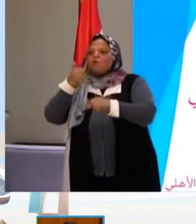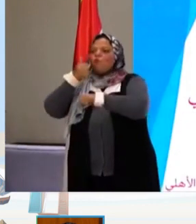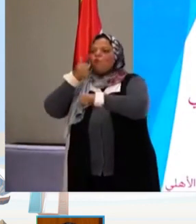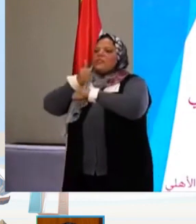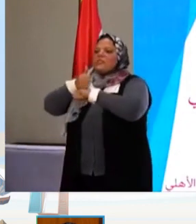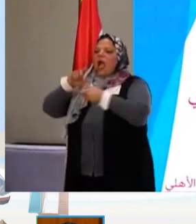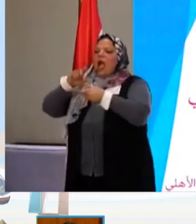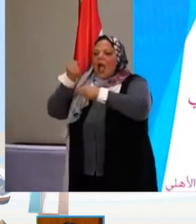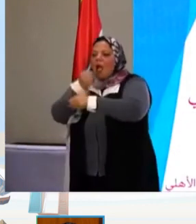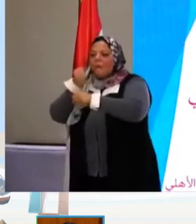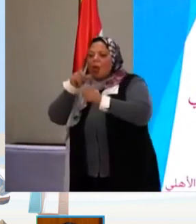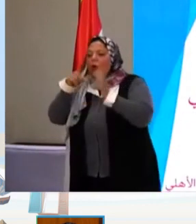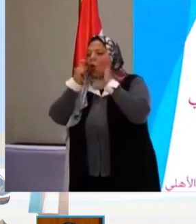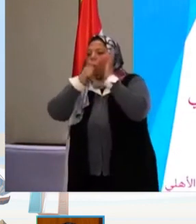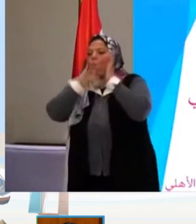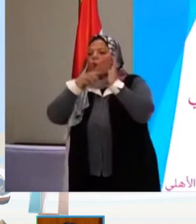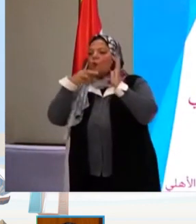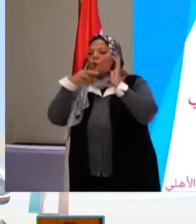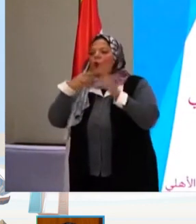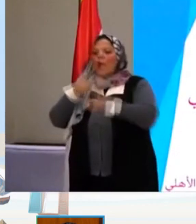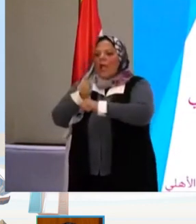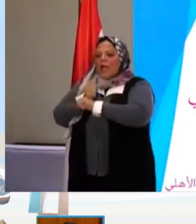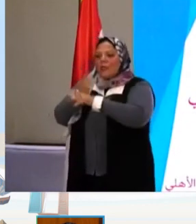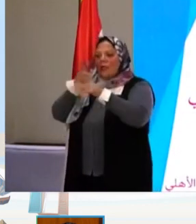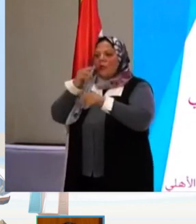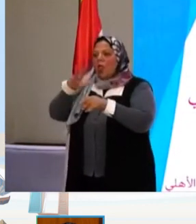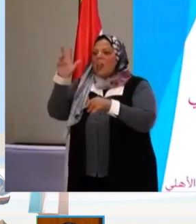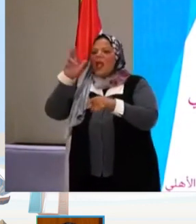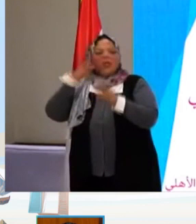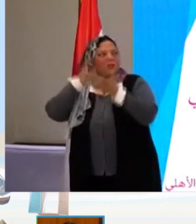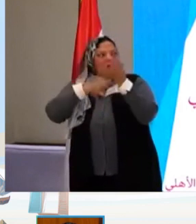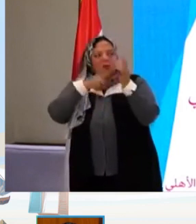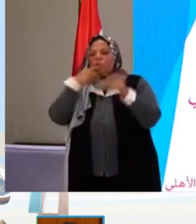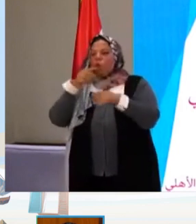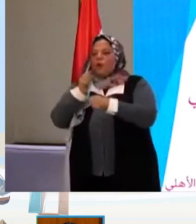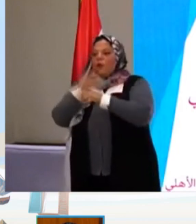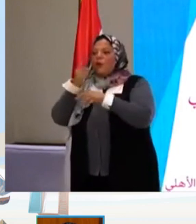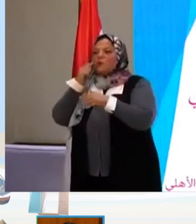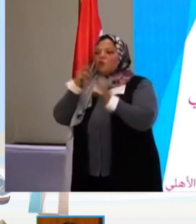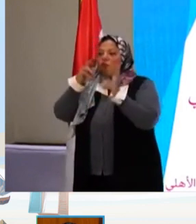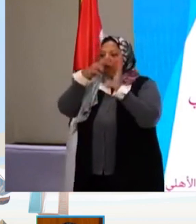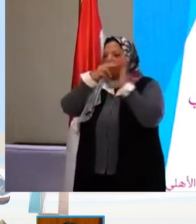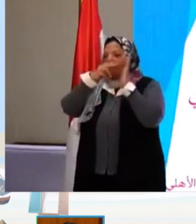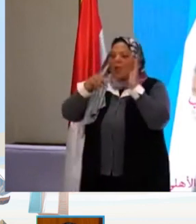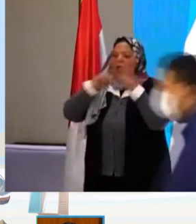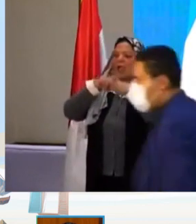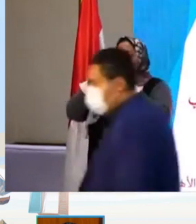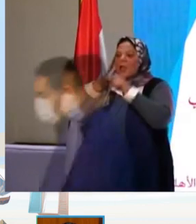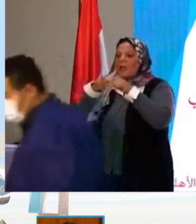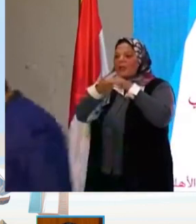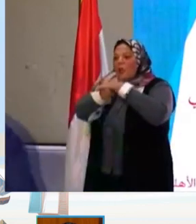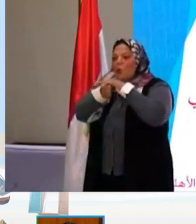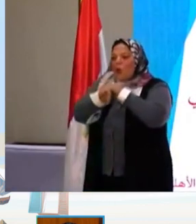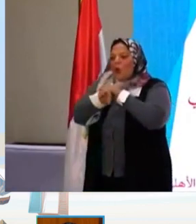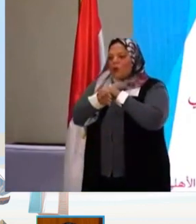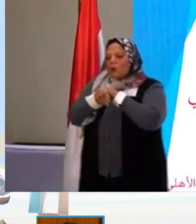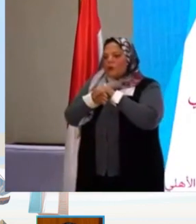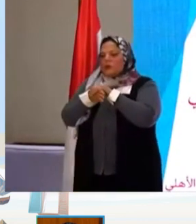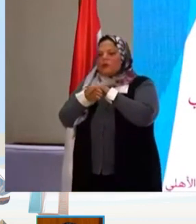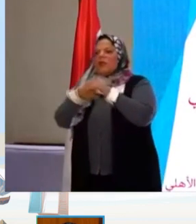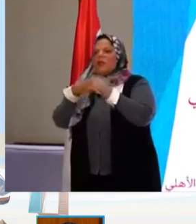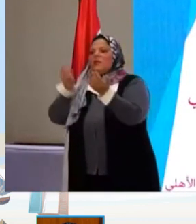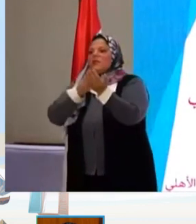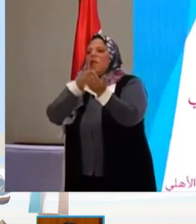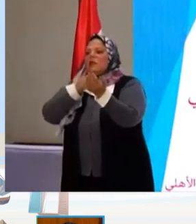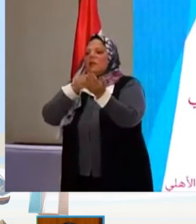على عدد الجمعيات المجتمعه انها ممكن توفر اوضاعها، لان في جمعيات بالفعل يعني متوقفه من